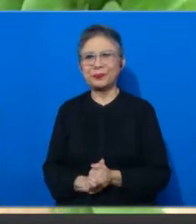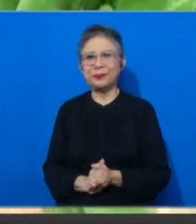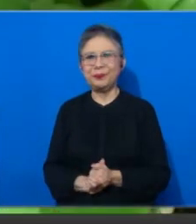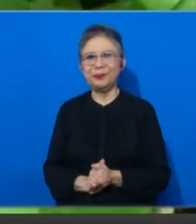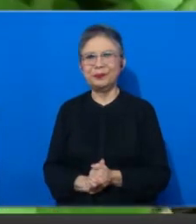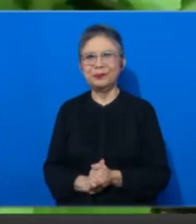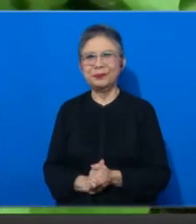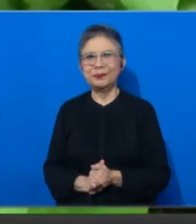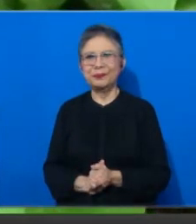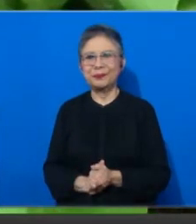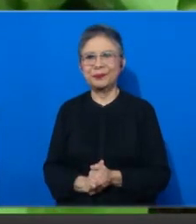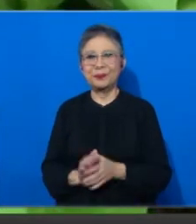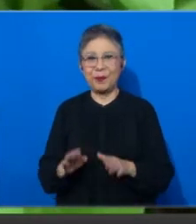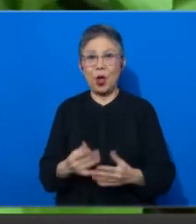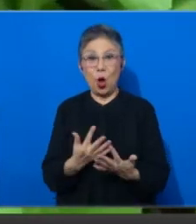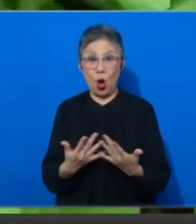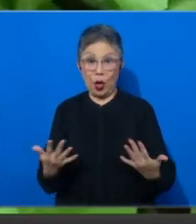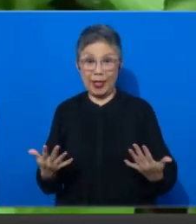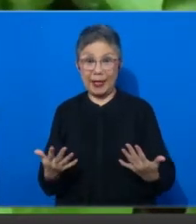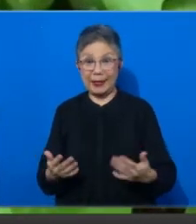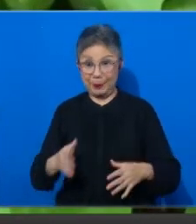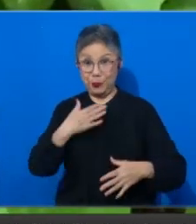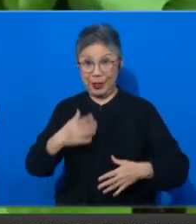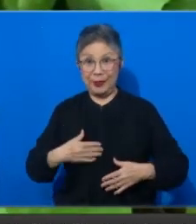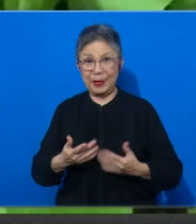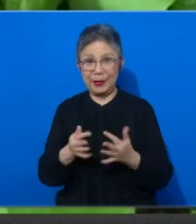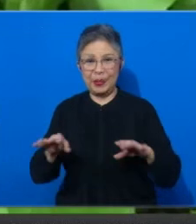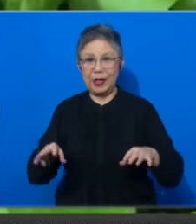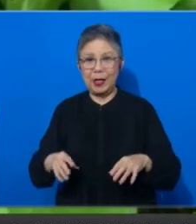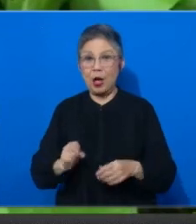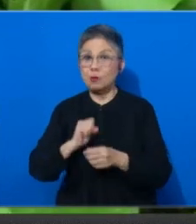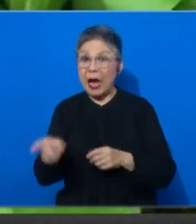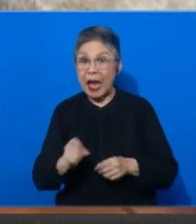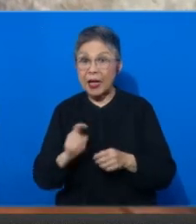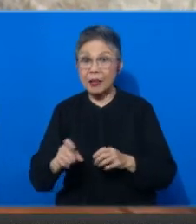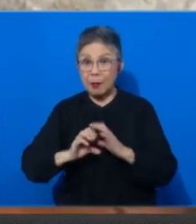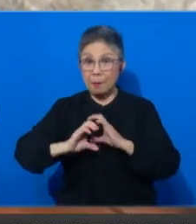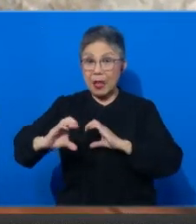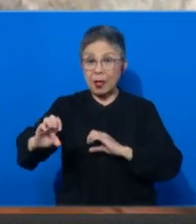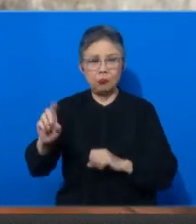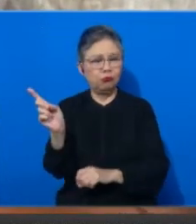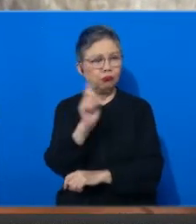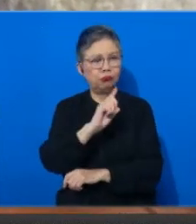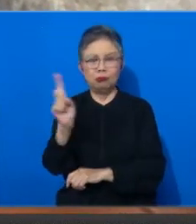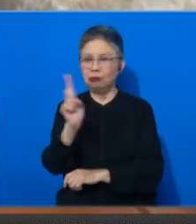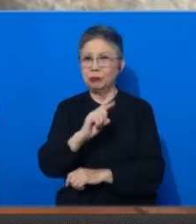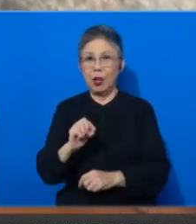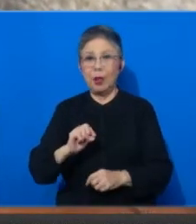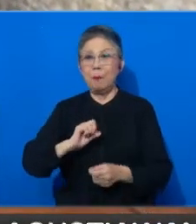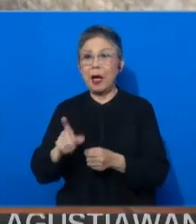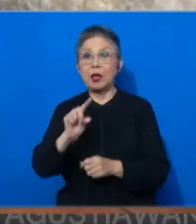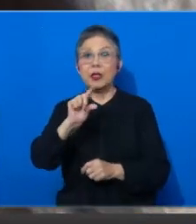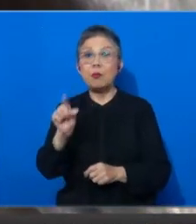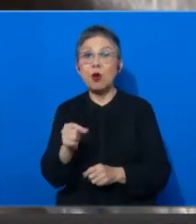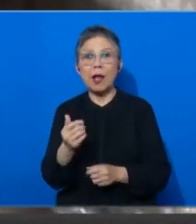Lumajang. Bahkan, warga yang menggunakan air bersih juga tidak dibebani biaya pemasangan pipa maupun biaya bulanan. Warga